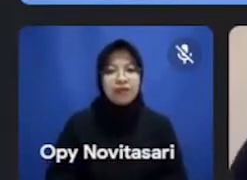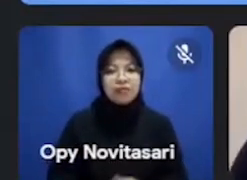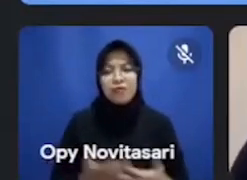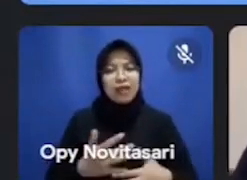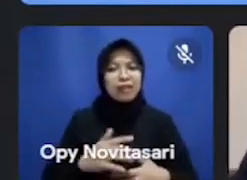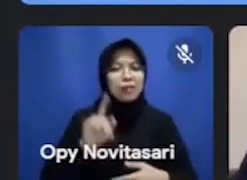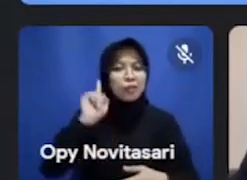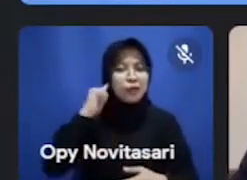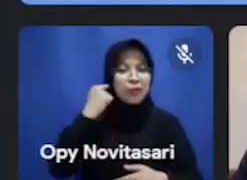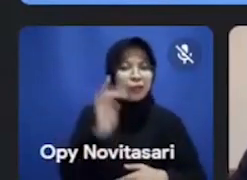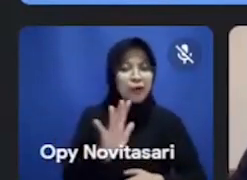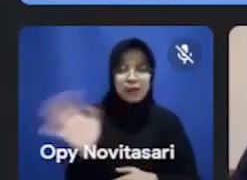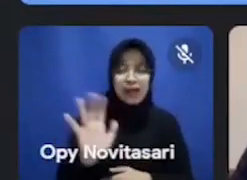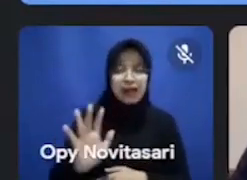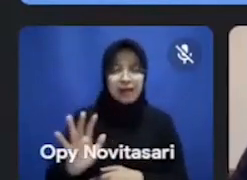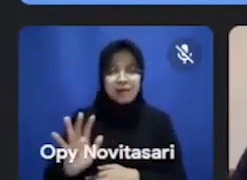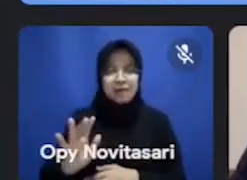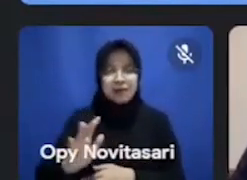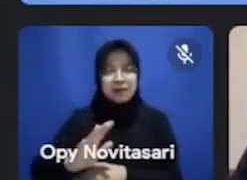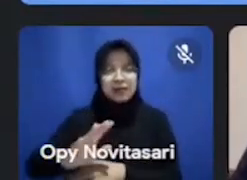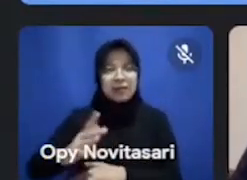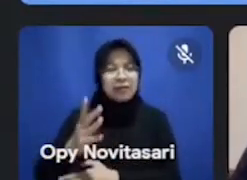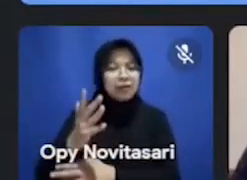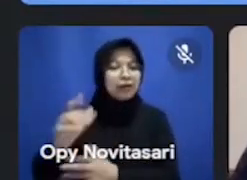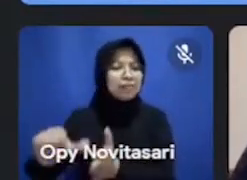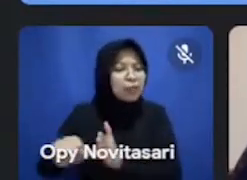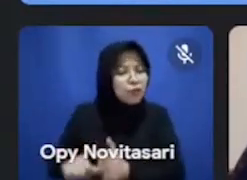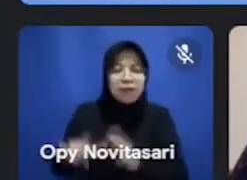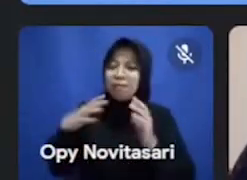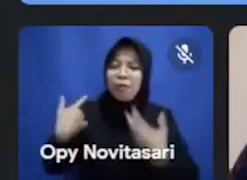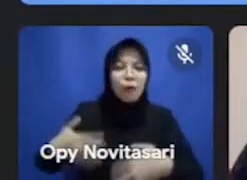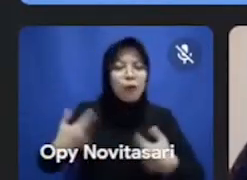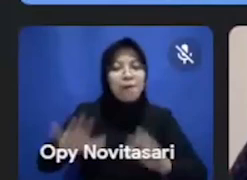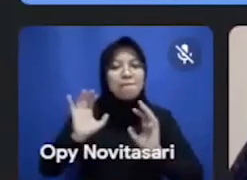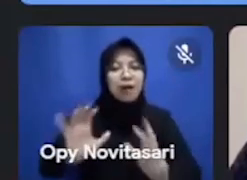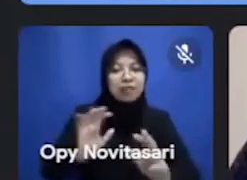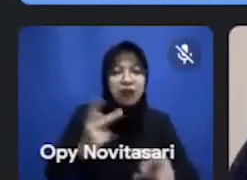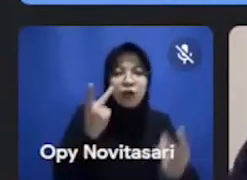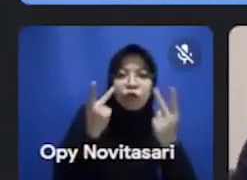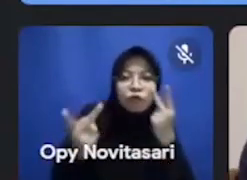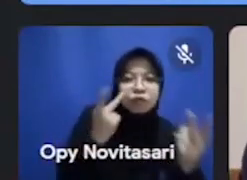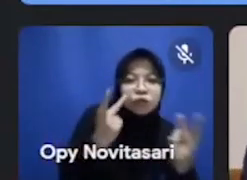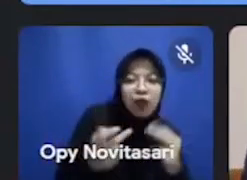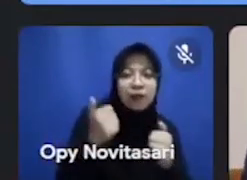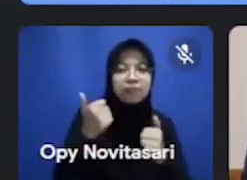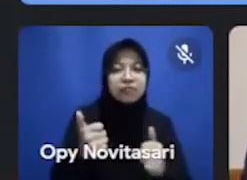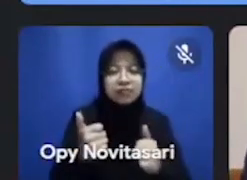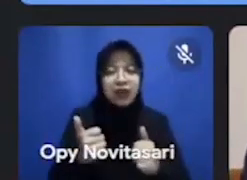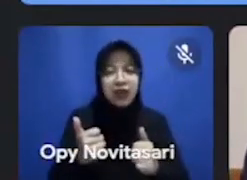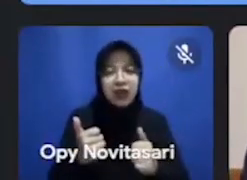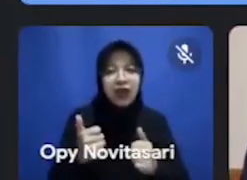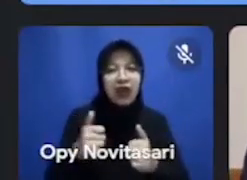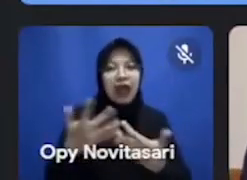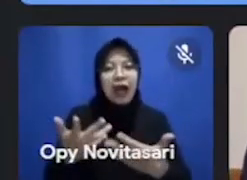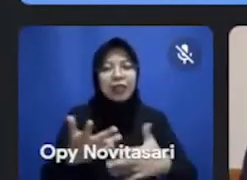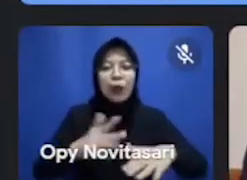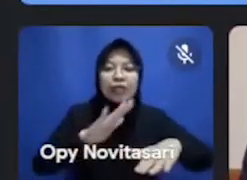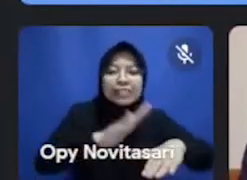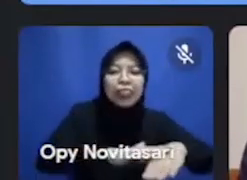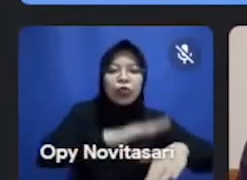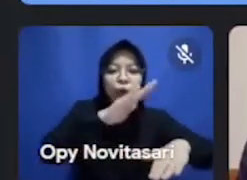satu saja gitu entah itu menggunakan aspek visual aural atau taktil seperti apa yang disampaikan oleh